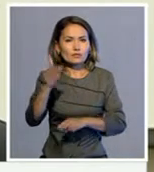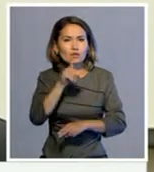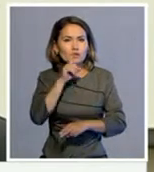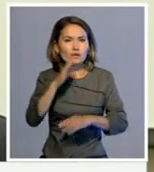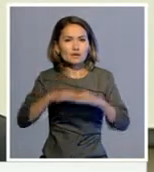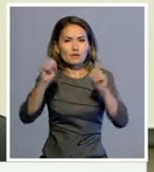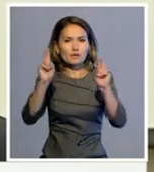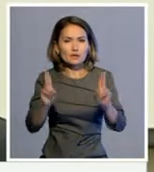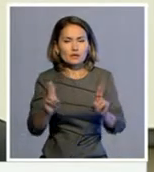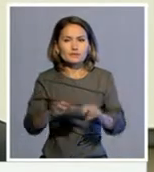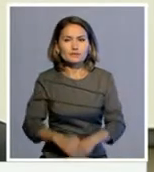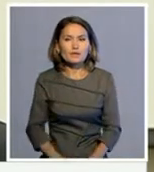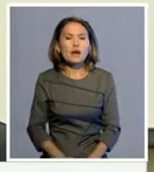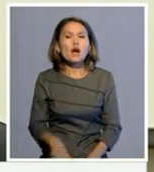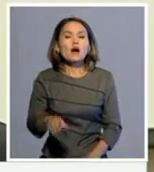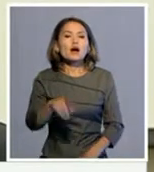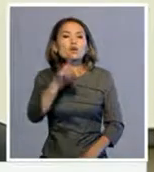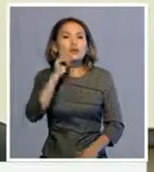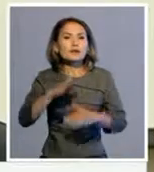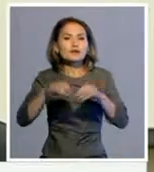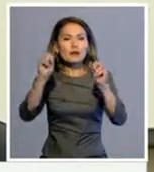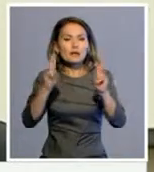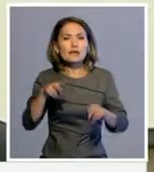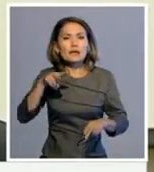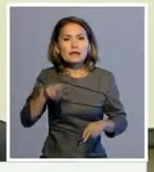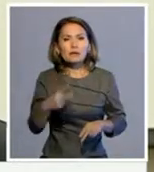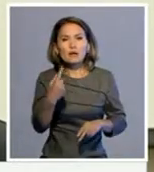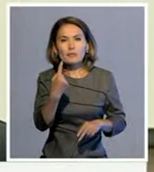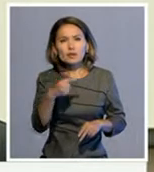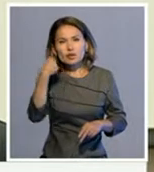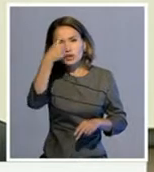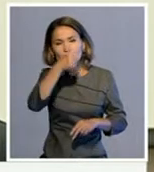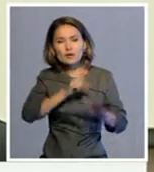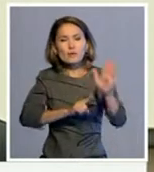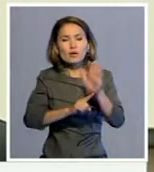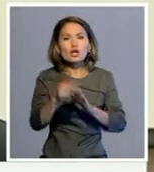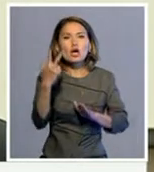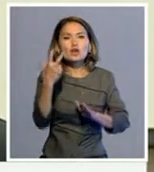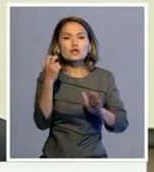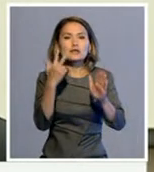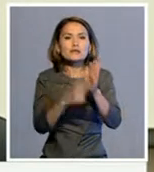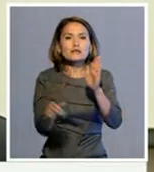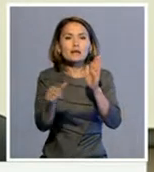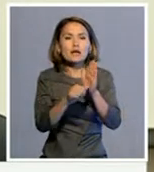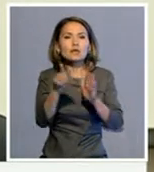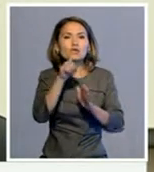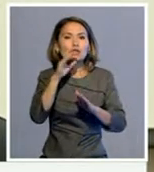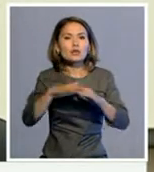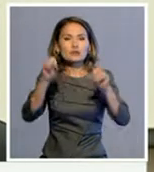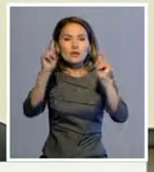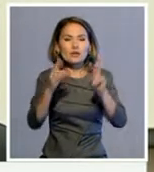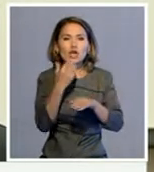маман дайындау бағдарламасы бойынша 2001 жылдан бері біз 386 жас маман дайындап